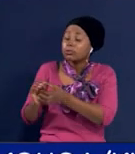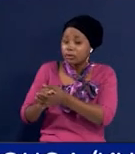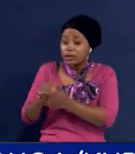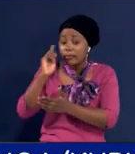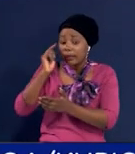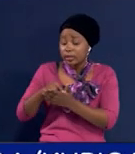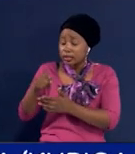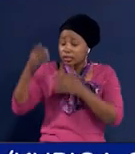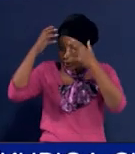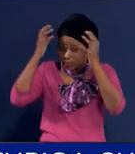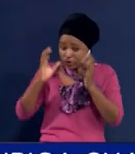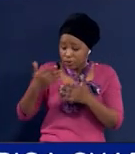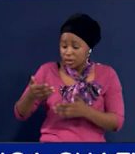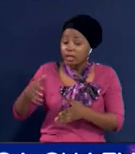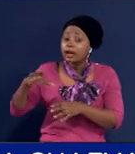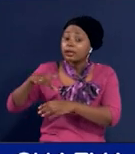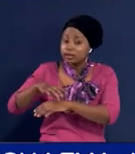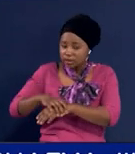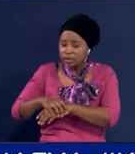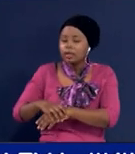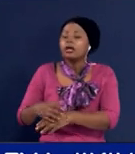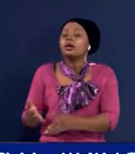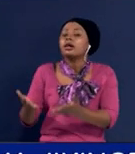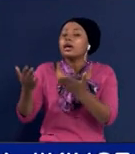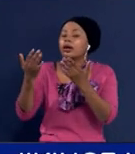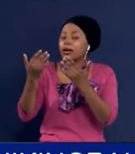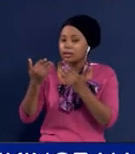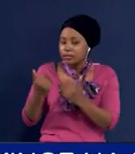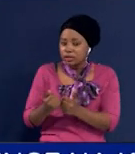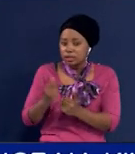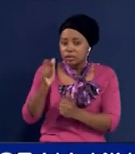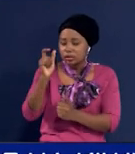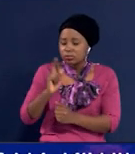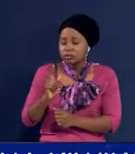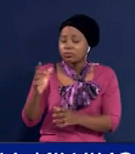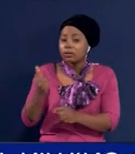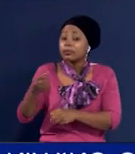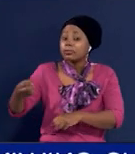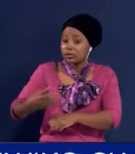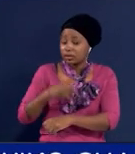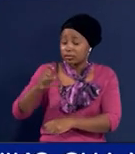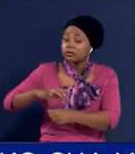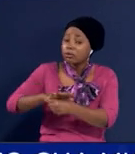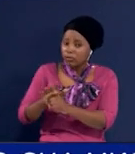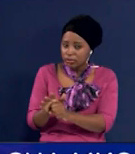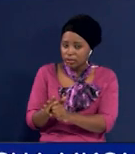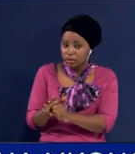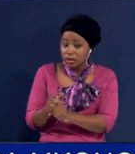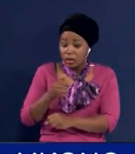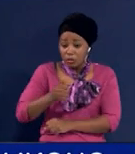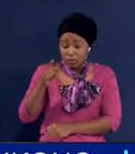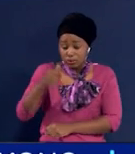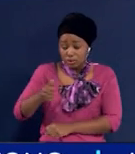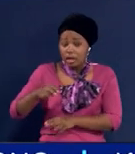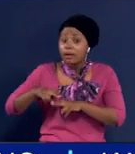ile kofia wakati anaishika hawezi kuacha maambukizi pale ya virusi vya corona. Na vile vile wewe abiria